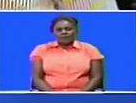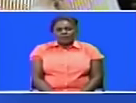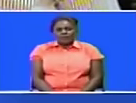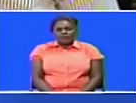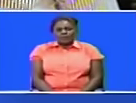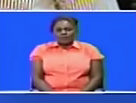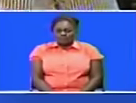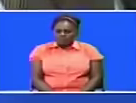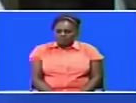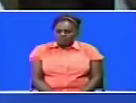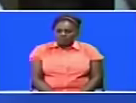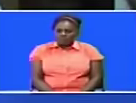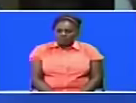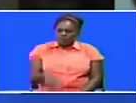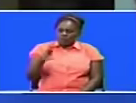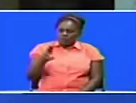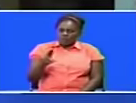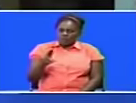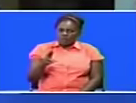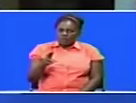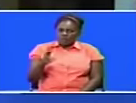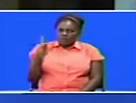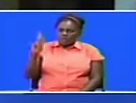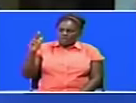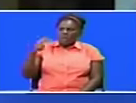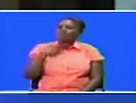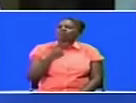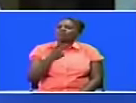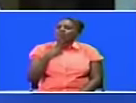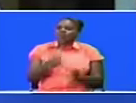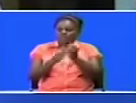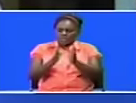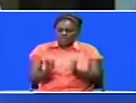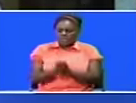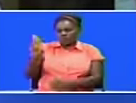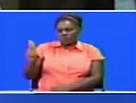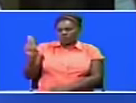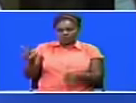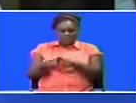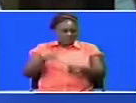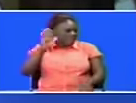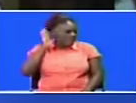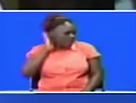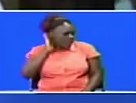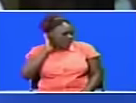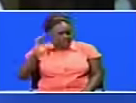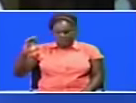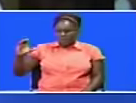Eh mbali na uo wa km pdu na na rais uhuru kenyatta vile vile tuna